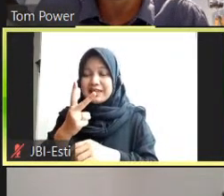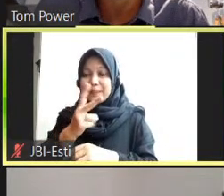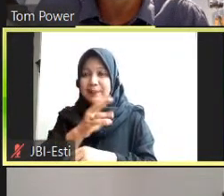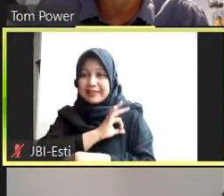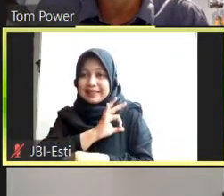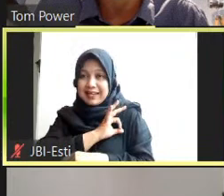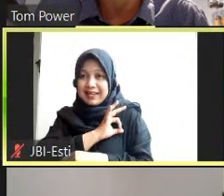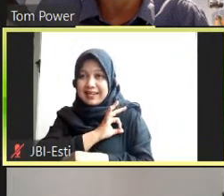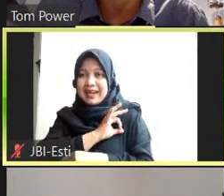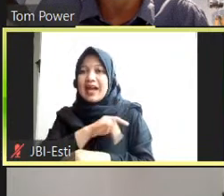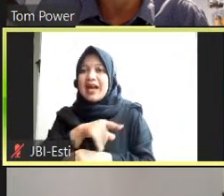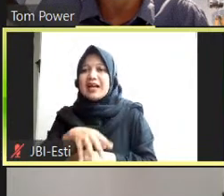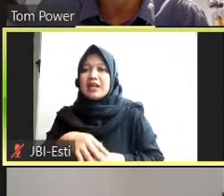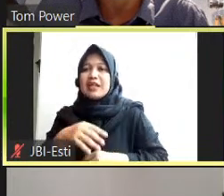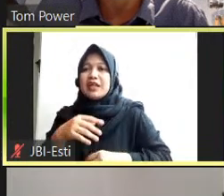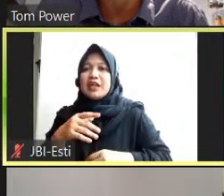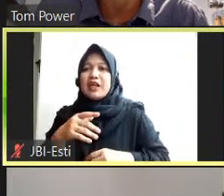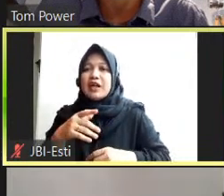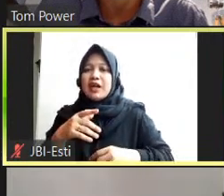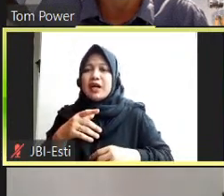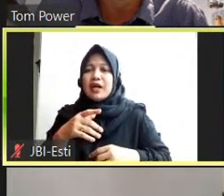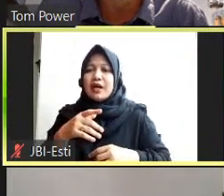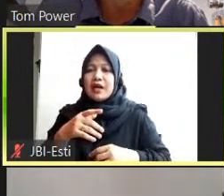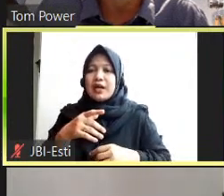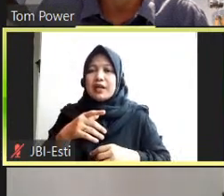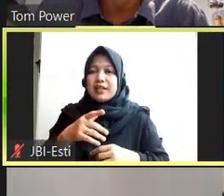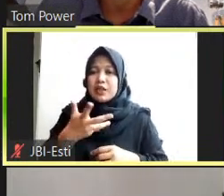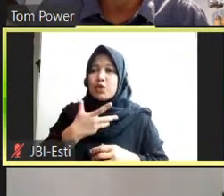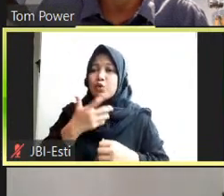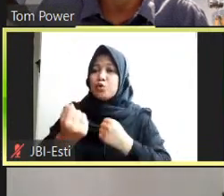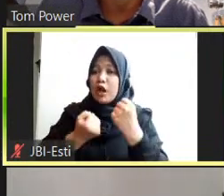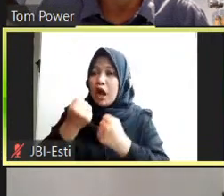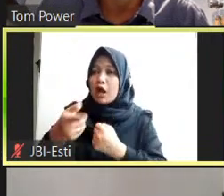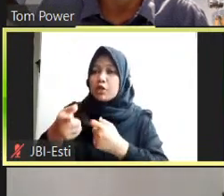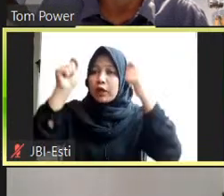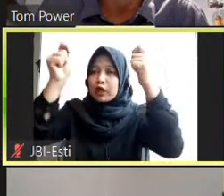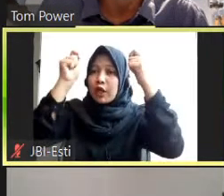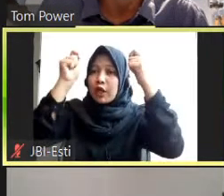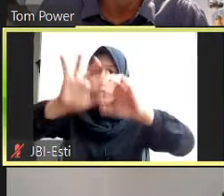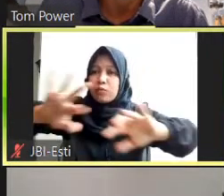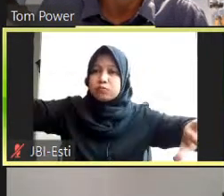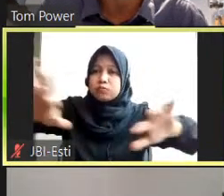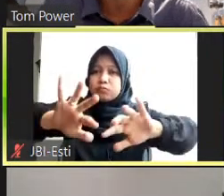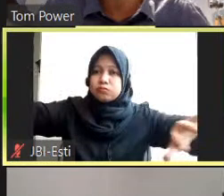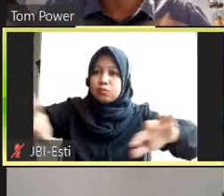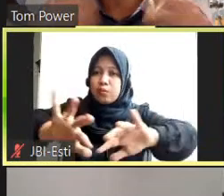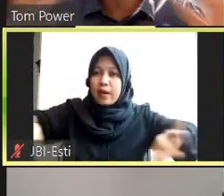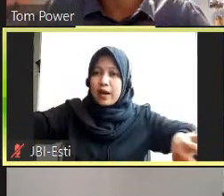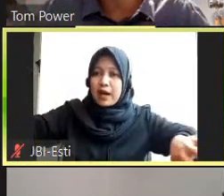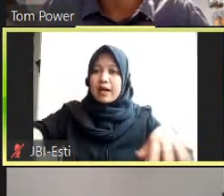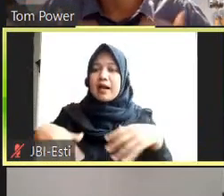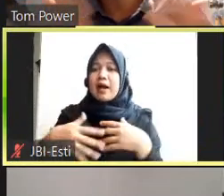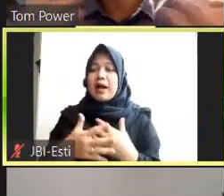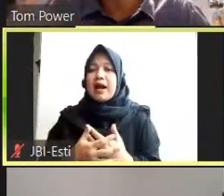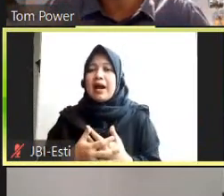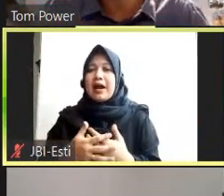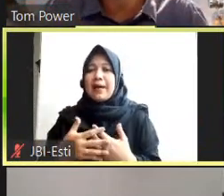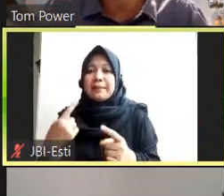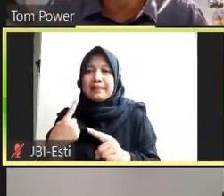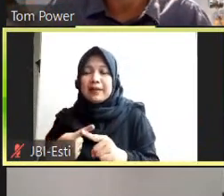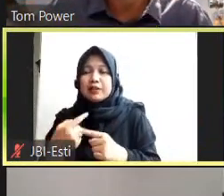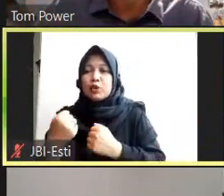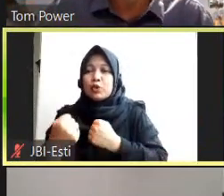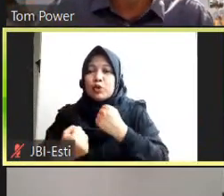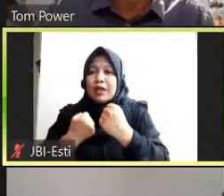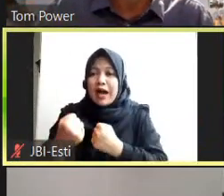membubarkan demonstrasi yang dilakukan oleh kelompok tersebut, dan juga upaya untuk membatasi